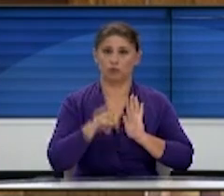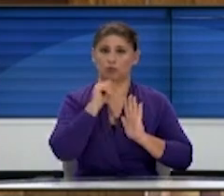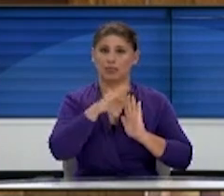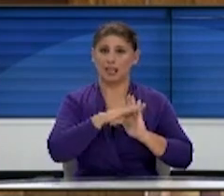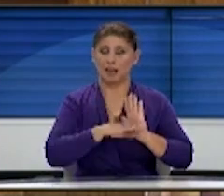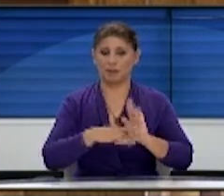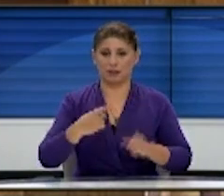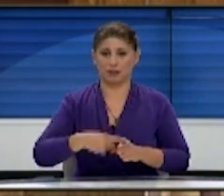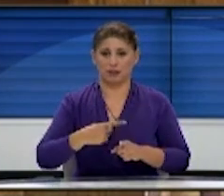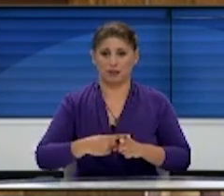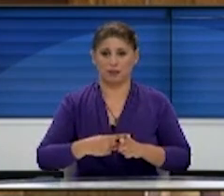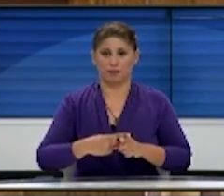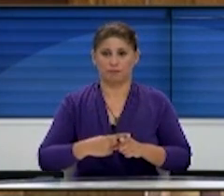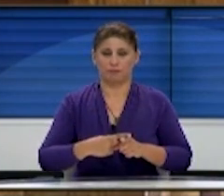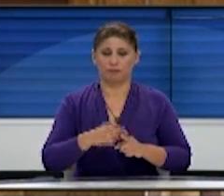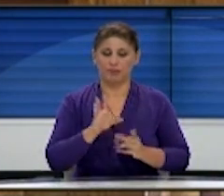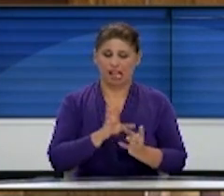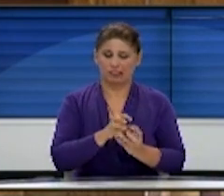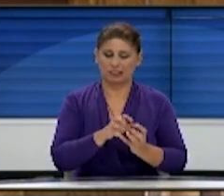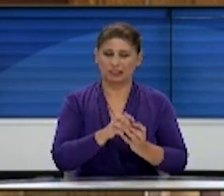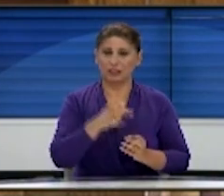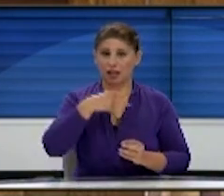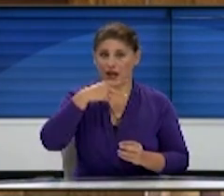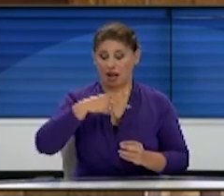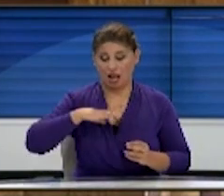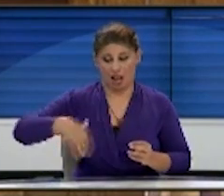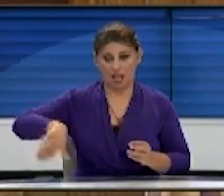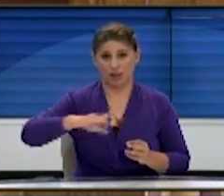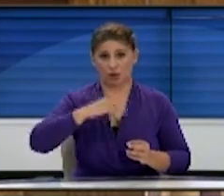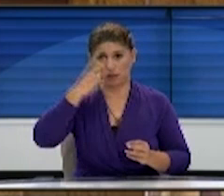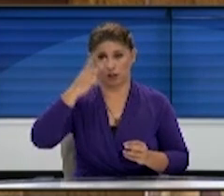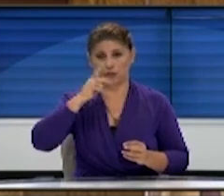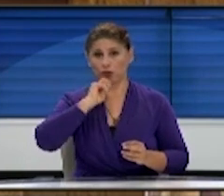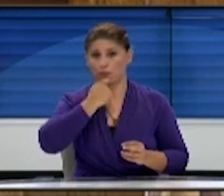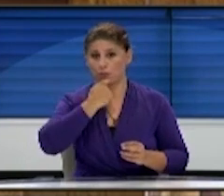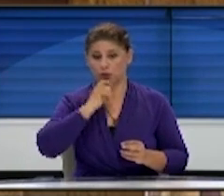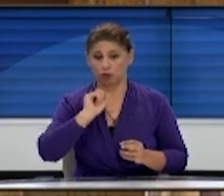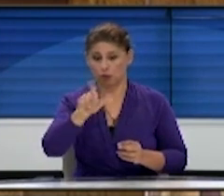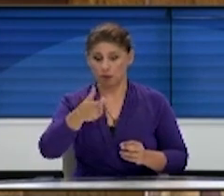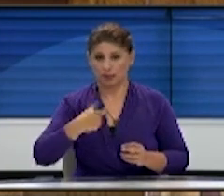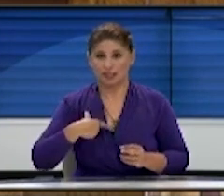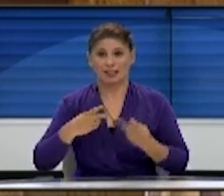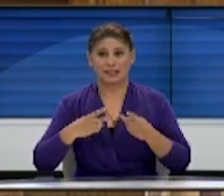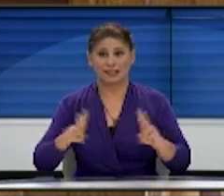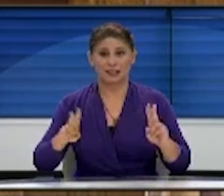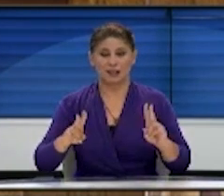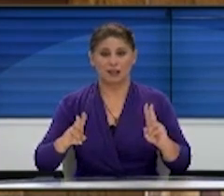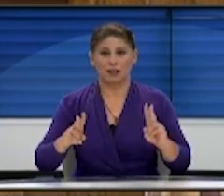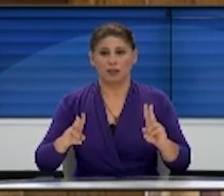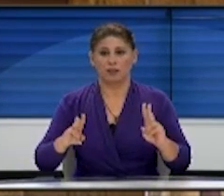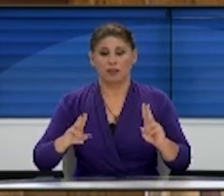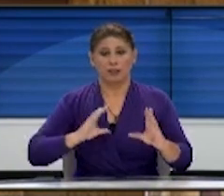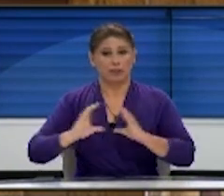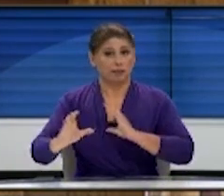συντάγματος της Ελλάδας να ροκανίζει ως λαϊκό δικαίωμα το απόρριτο των επιστολών και της ελεύθερης ανταπόκρισης